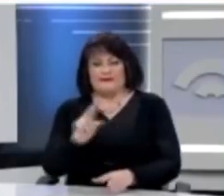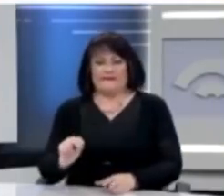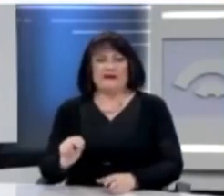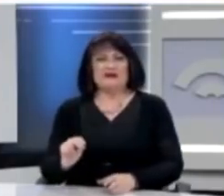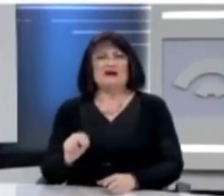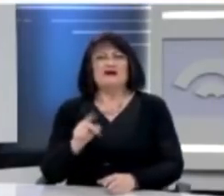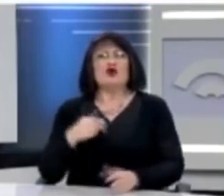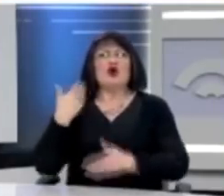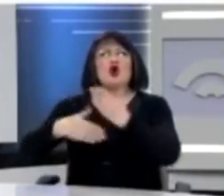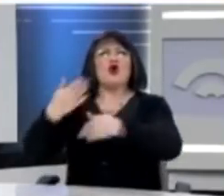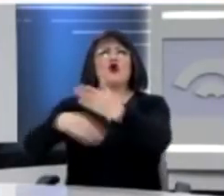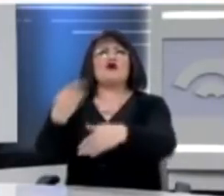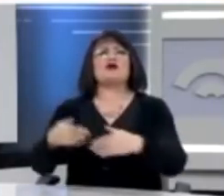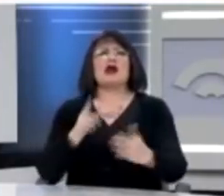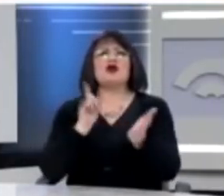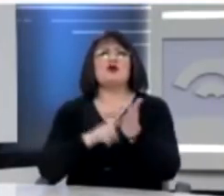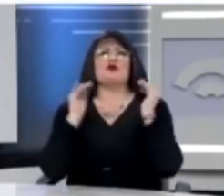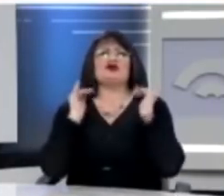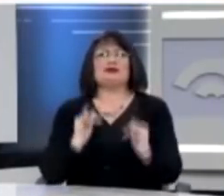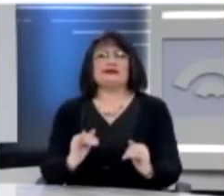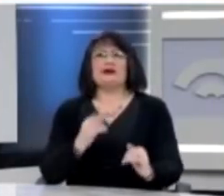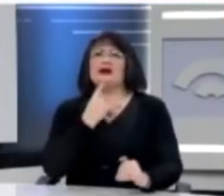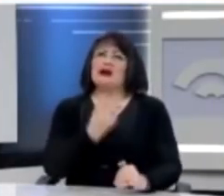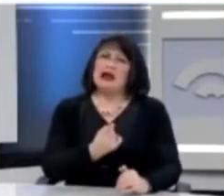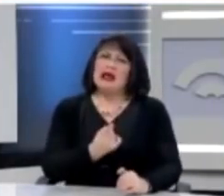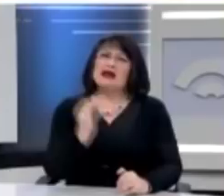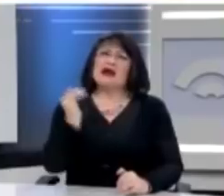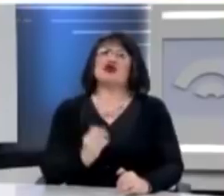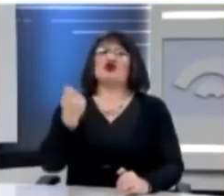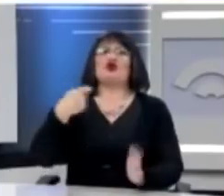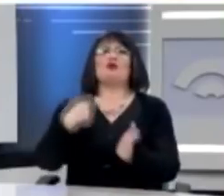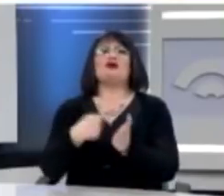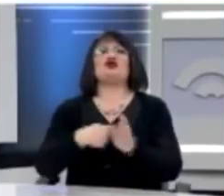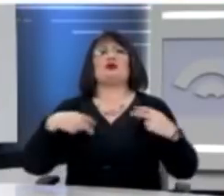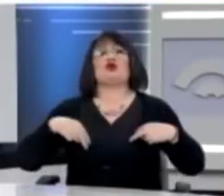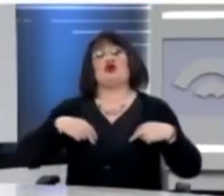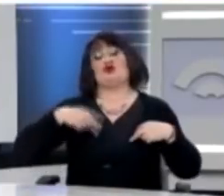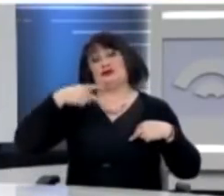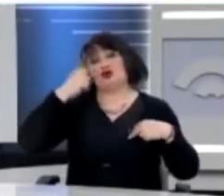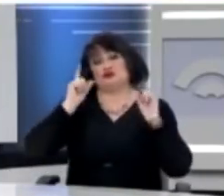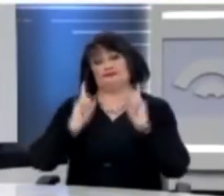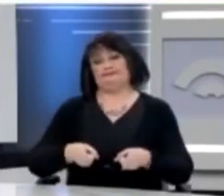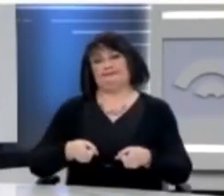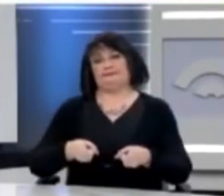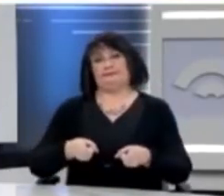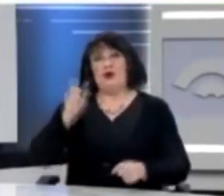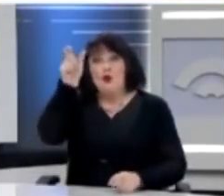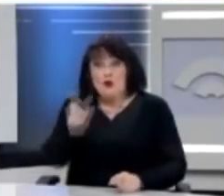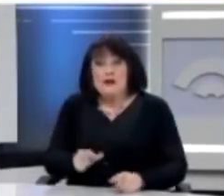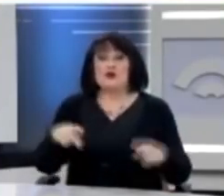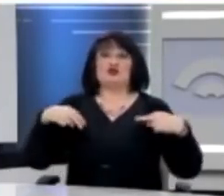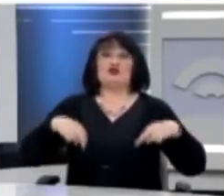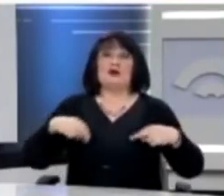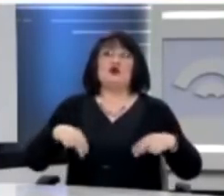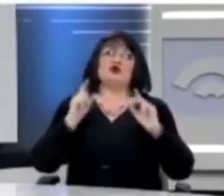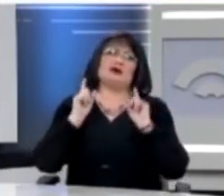που ισχύει όλα αυτά τα χρόνια και προβλέπει τον καθορισμό του κατώτερου μισθού από τον Υπουργό. Ο ίδιος ο Υπουργός